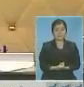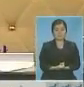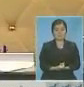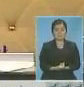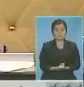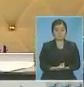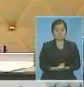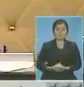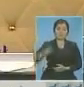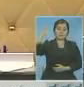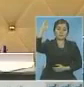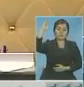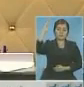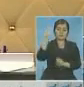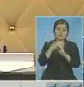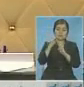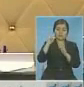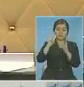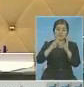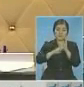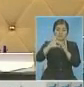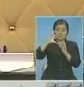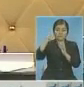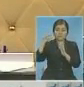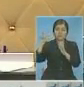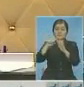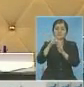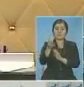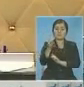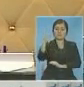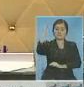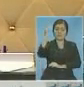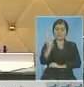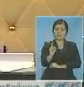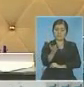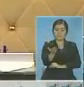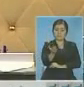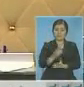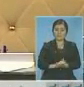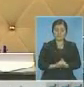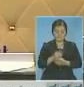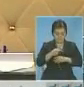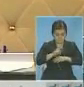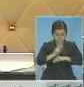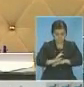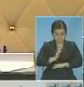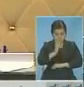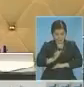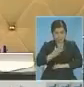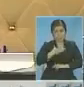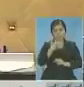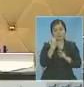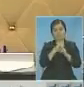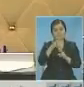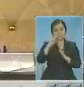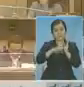ท่านวชิราประท้วงเลยฮะ ท่านประธานที่เคารพกระผมนายวชิราเพชรทองสมาชิกสภาผู้แทน